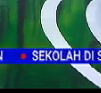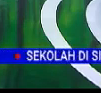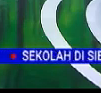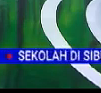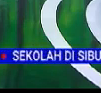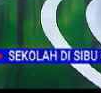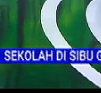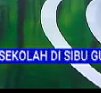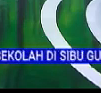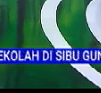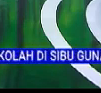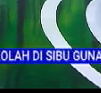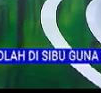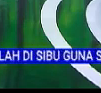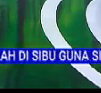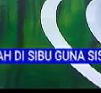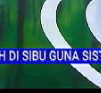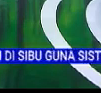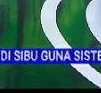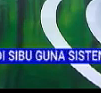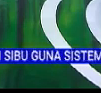Laporan wartawan Mohan Chinasami.